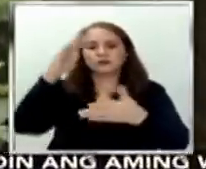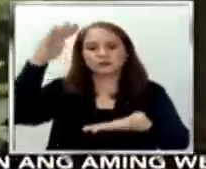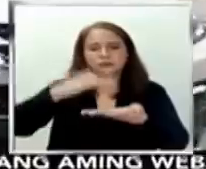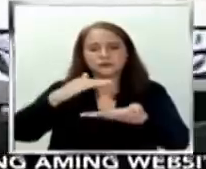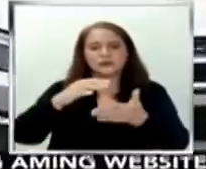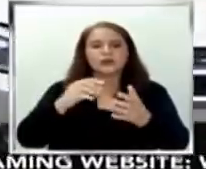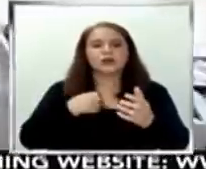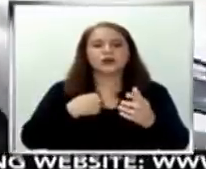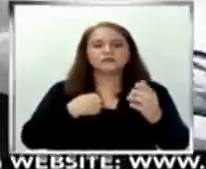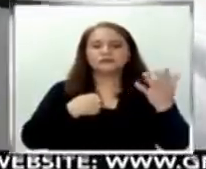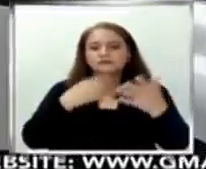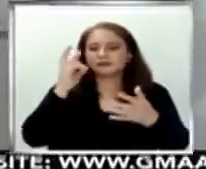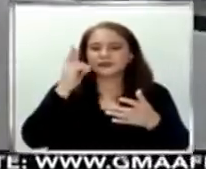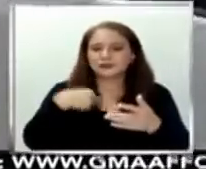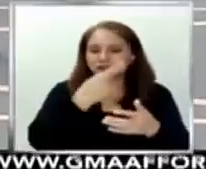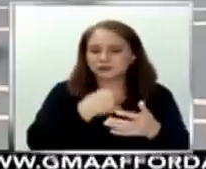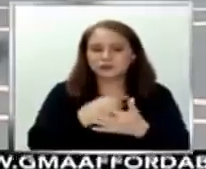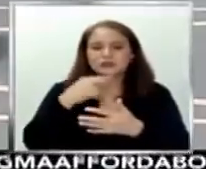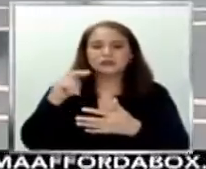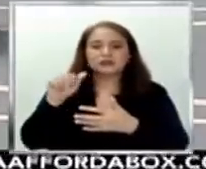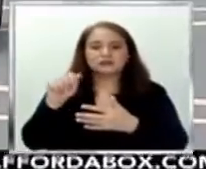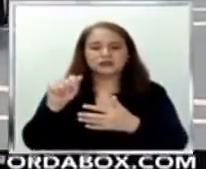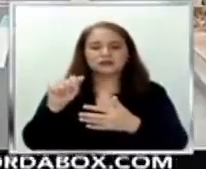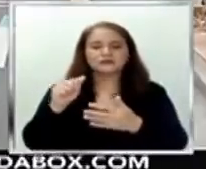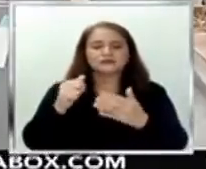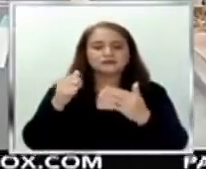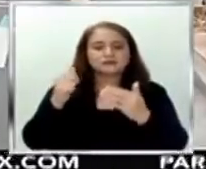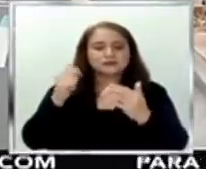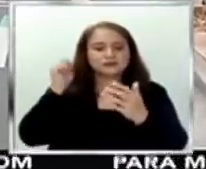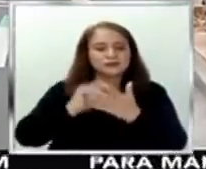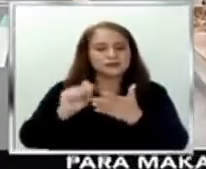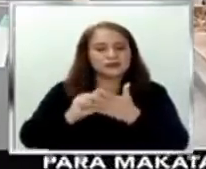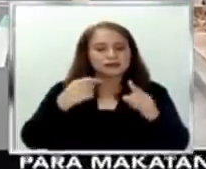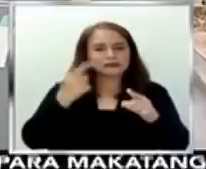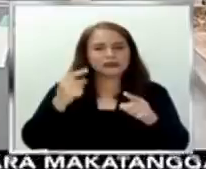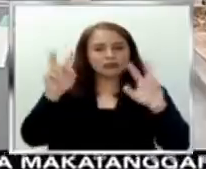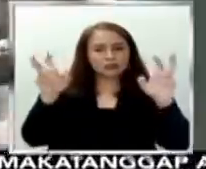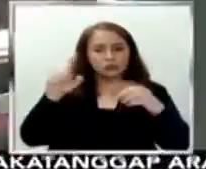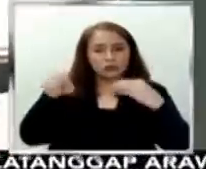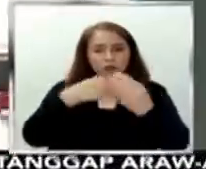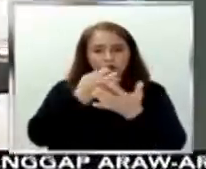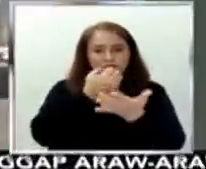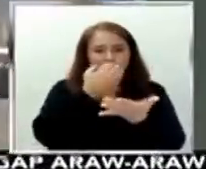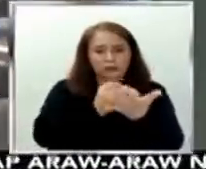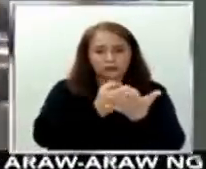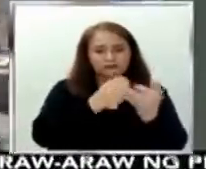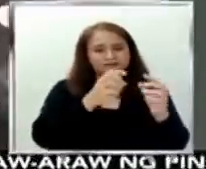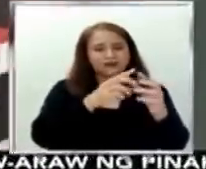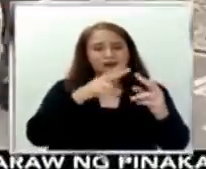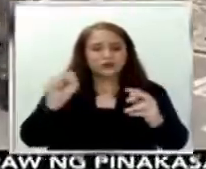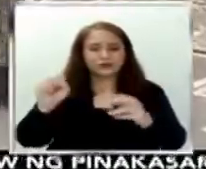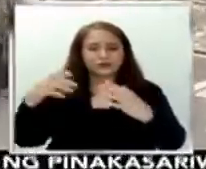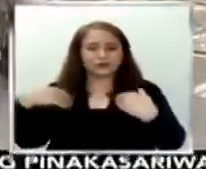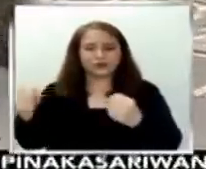kainan. Sabi ni NEDA Acting Secretary Carl Chua, ang issue raw ngayon ay hindi ekonomiya laban sa kalusugan. Kabuoang kalusugan daw ng mga